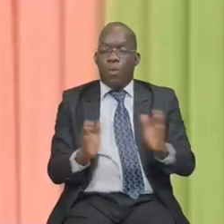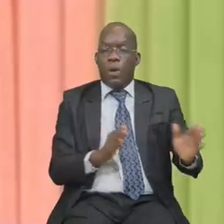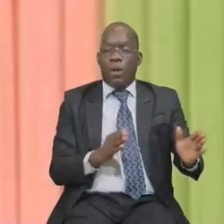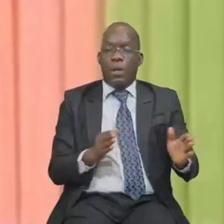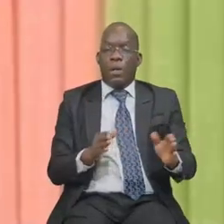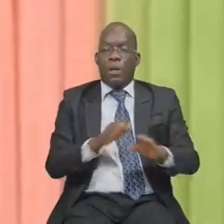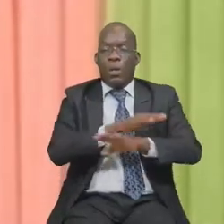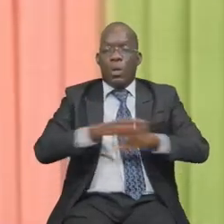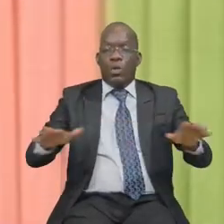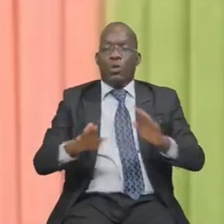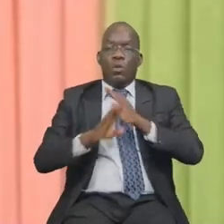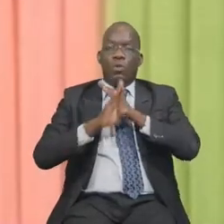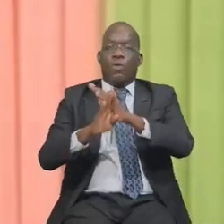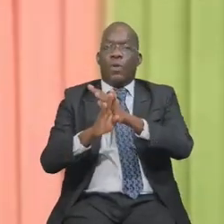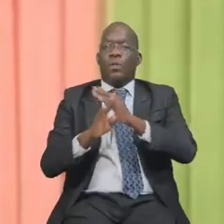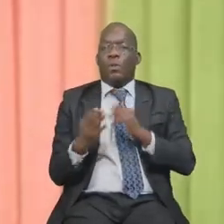N'empêche pas.